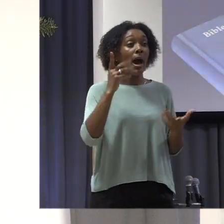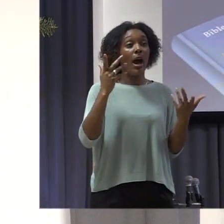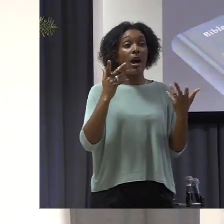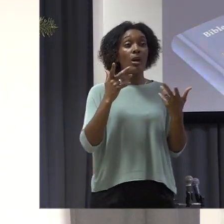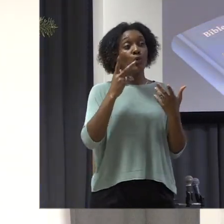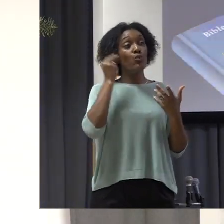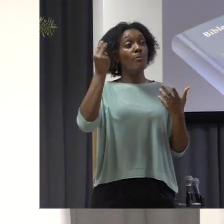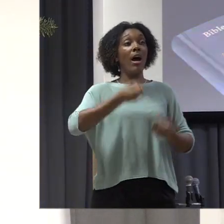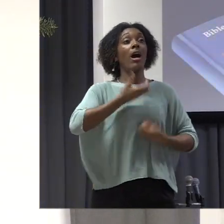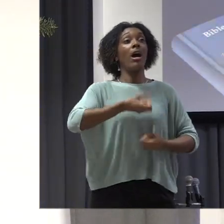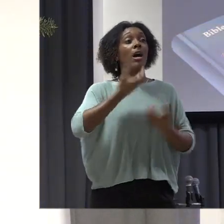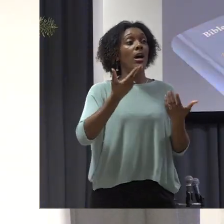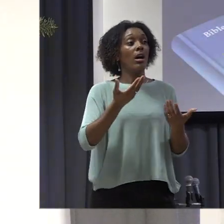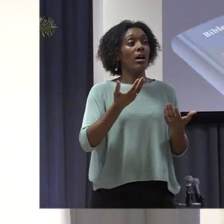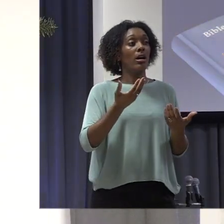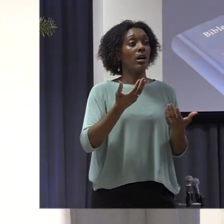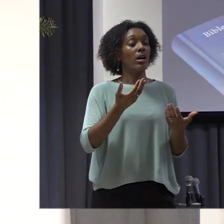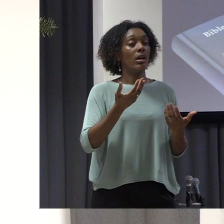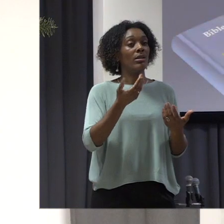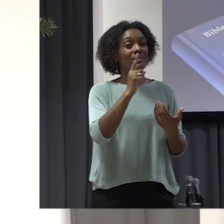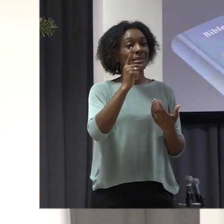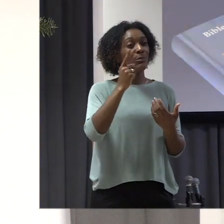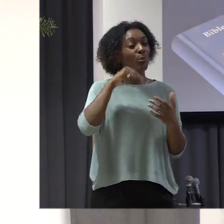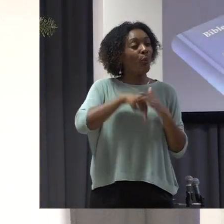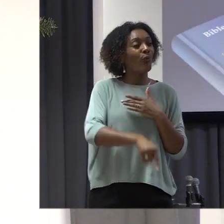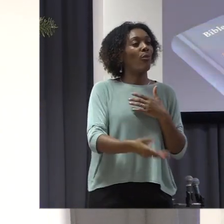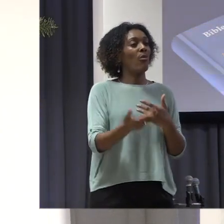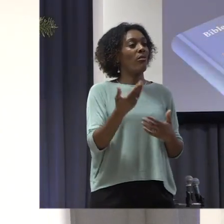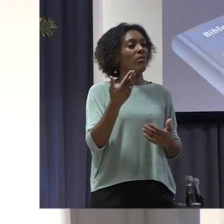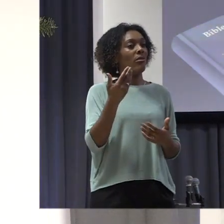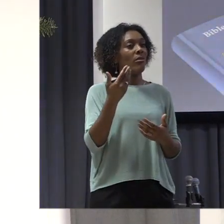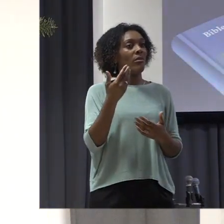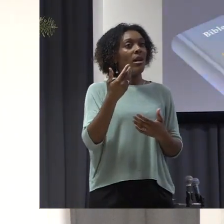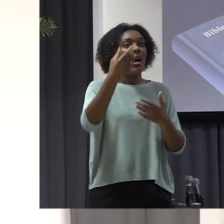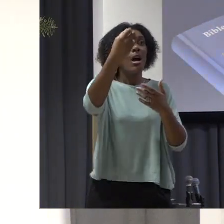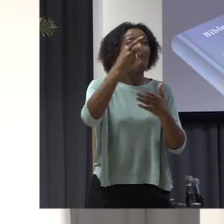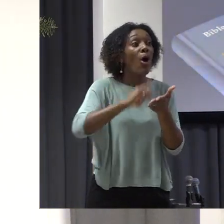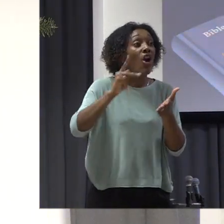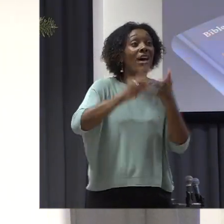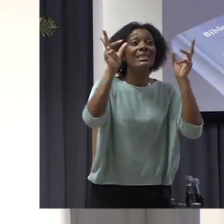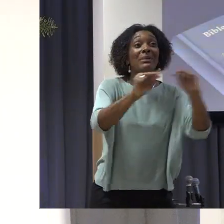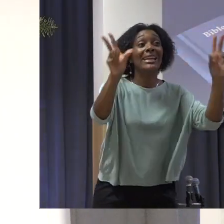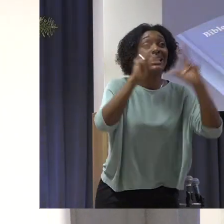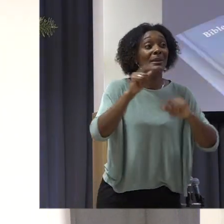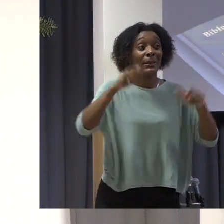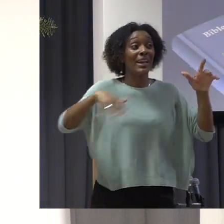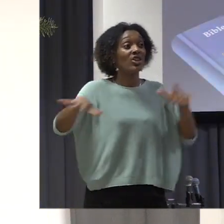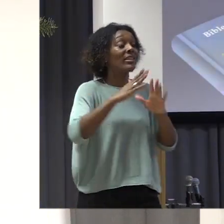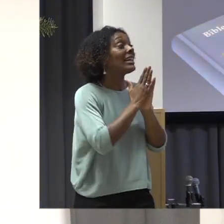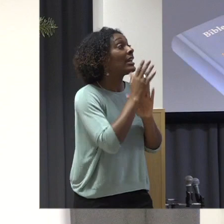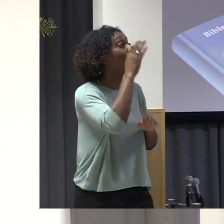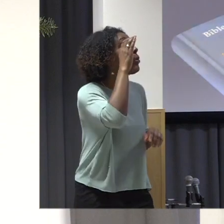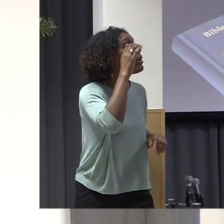sortes d'arguments pour essayer d'expliquer, mais c'était plus que cela. Au travers du message que Paul apportait à cette église, il